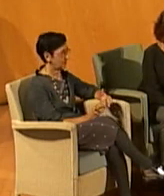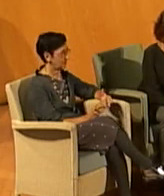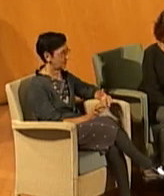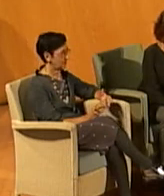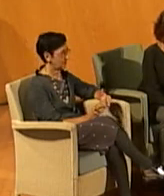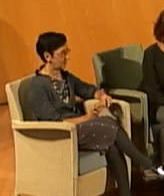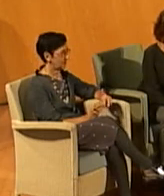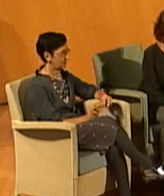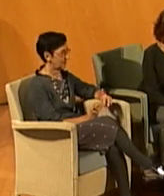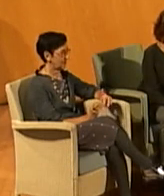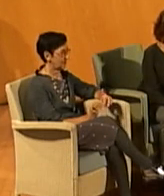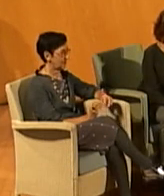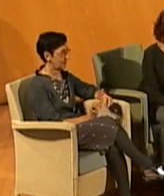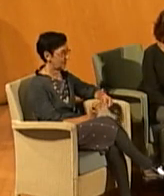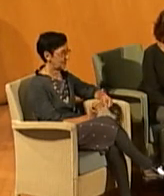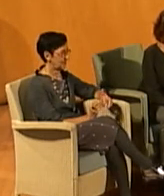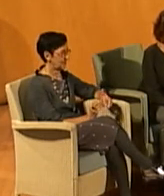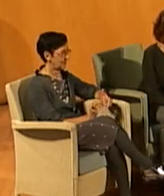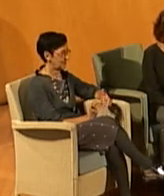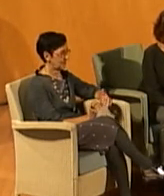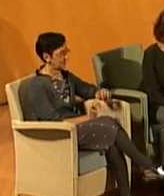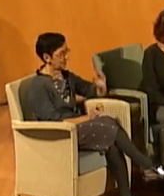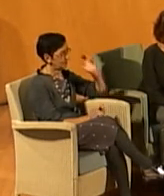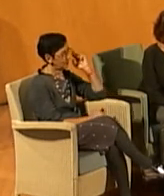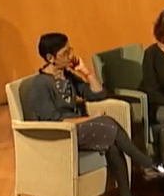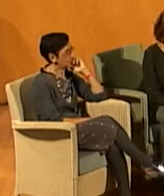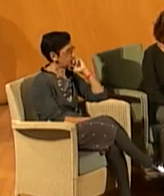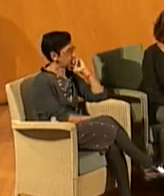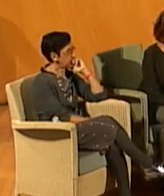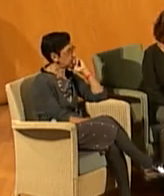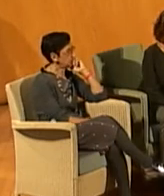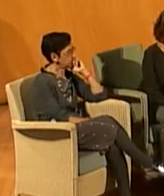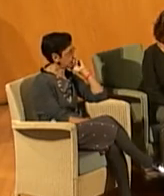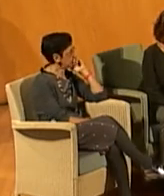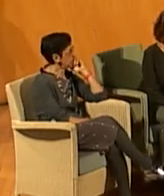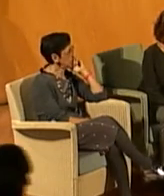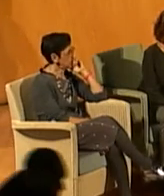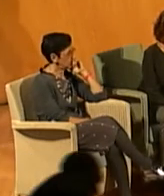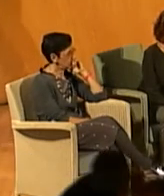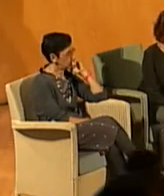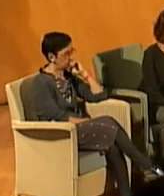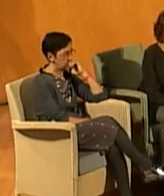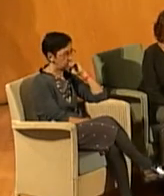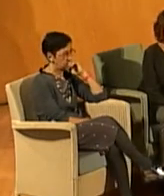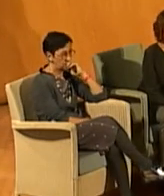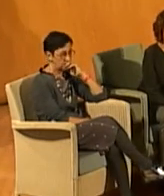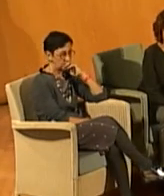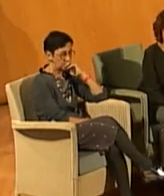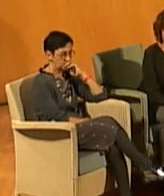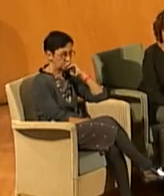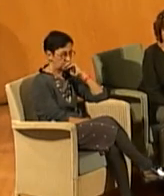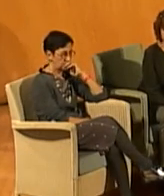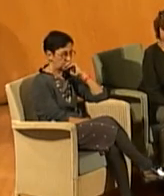inclusive, il y a l'événementiel, c'est-à-dire permettre la rencontre entre les professionnels, entre les personnes en situation de handicap, entre